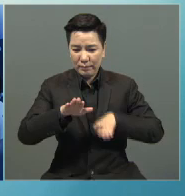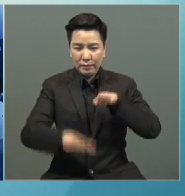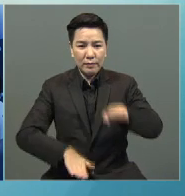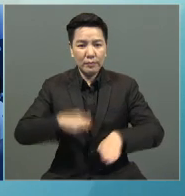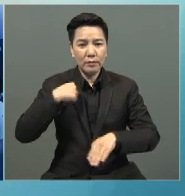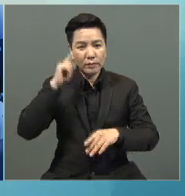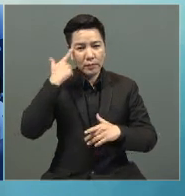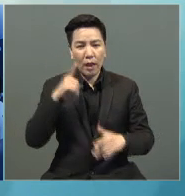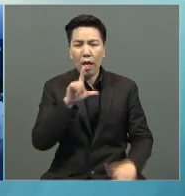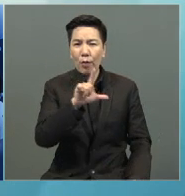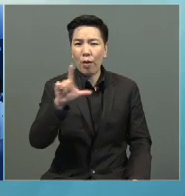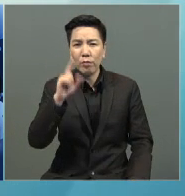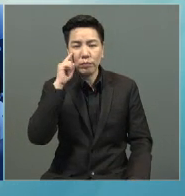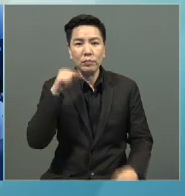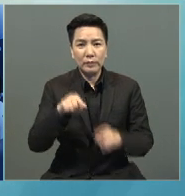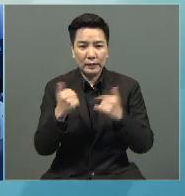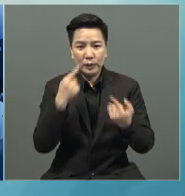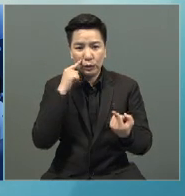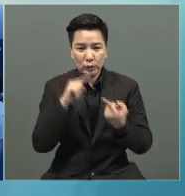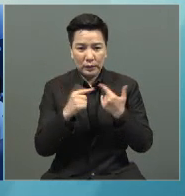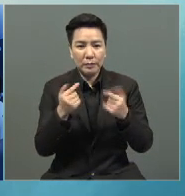คนไม่มีผู้ชมในการแข่งชมการแข่งขันนั้นเช่นแบดมินตันเซปักตะกร้อเทเบิลเทนนิสโยคะสควอชฟันดาบยิมนาสติกและปีนผ่านะครับส่วนทางด้านเรื่องของสถานออกกำลังกายฟิตเนสให้เปิดเฉพาะส่วนนะครับฟรีเวทคือไม่มีการออกกำลังกายแบบรวมกลุ่มและห้ามใช้เครื่องลู่วิ่งจักรยานปั่นนะครับหรือเครื่องที่เป็นคะเรียกเลยที่ปั่นด้วยถ้าเป็นหมุนนะครับอีกคลิปเต้านะครับที่เป็นอันนี้ผมอ่านถูกมั้ยเนี่ยL 2ตัวแล้วตัวเดียวนะครับหรือเครื่องออกกำลังกายอื่นๆนะครับอันนี้ก็คือสิ่งที่ตรงนี้เพราะว่าเลยครับมีการสัมผัสต้องจับต้องมีเหงื่อก็จ่ายแล้วก็จะไปอยู่ในพื้นผิวถ้าไม่ได้มีการทำความสะอาด